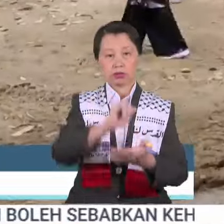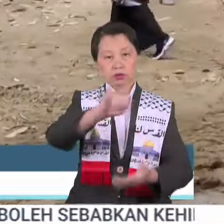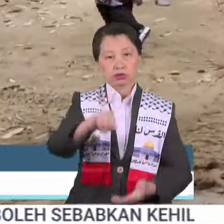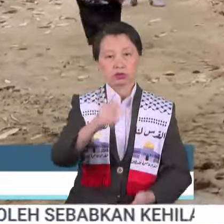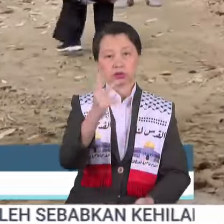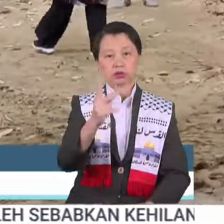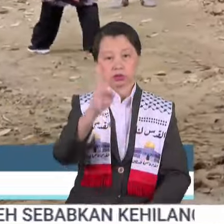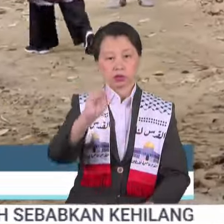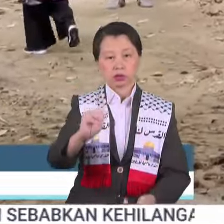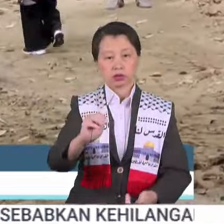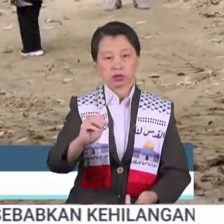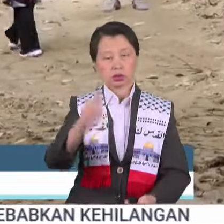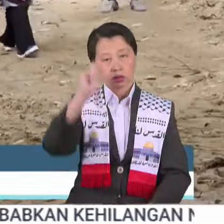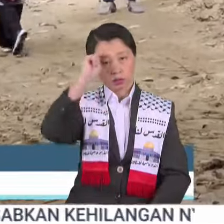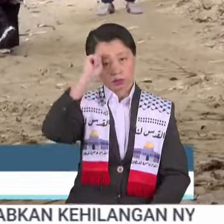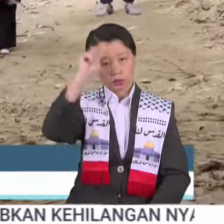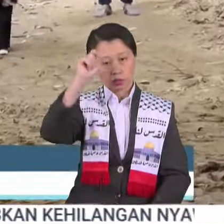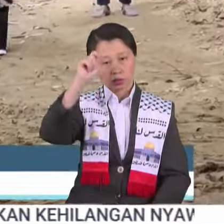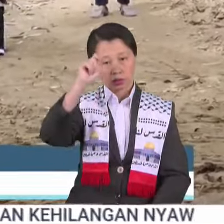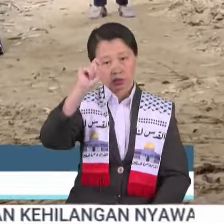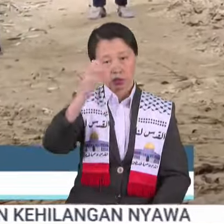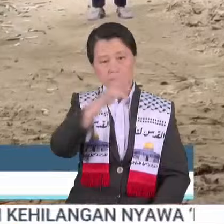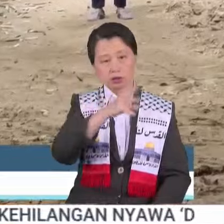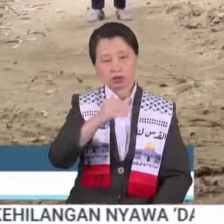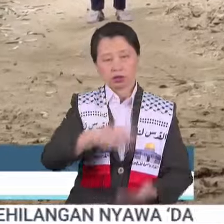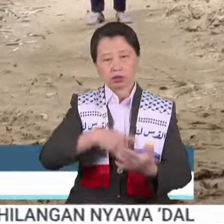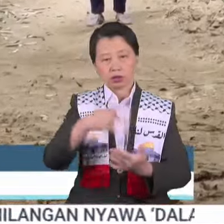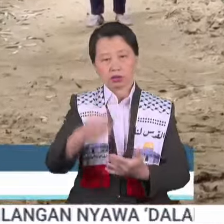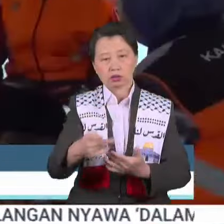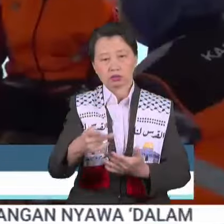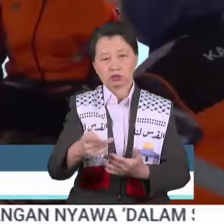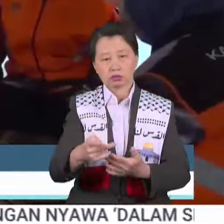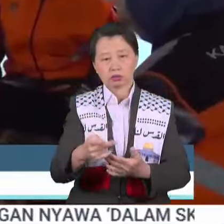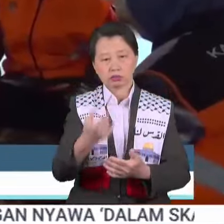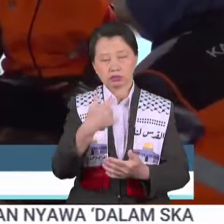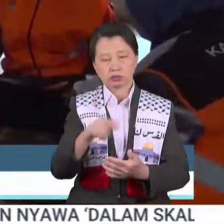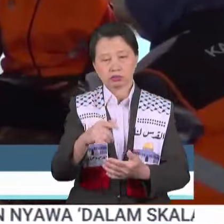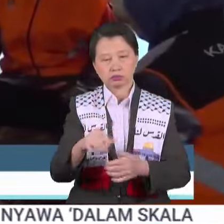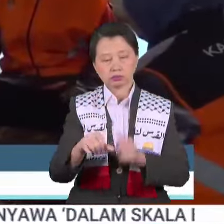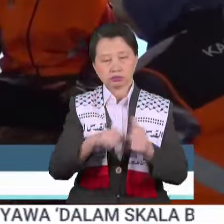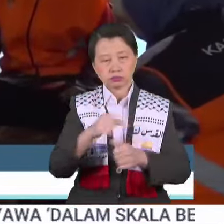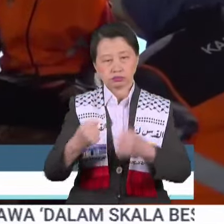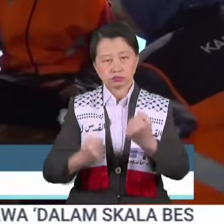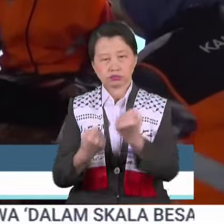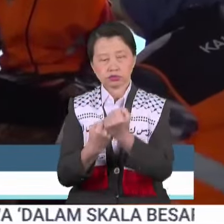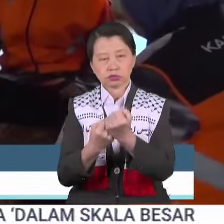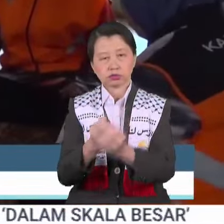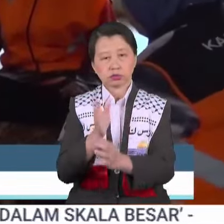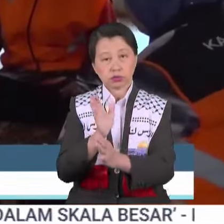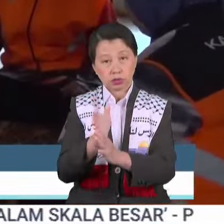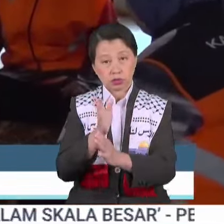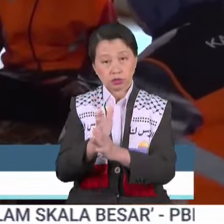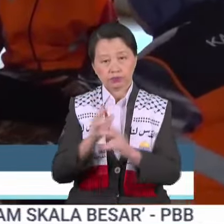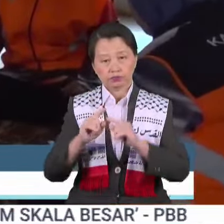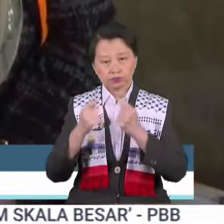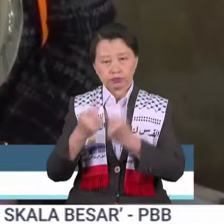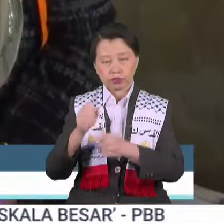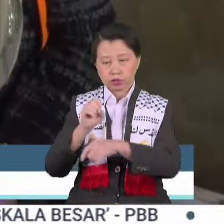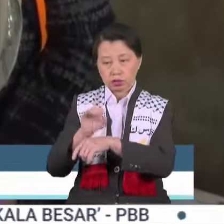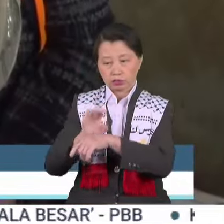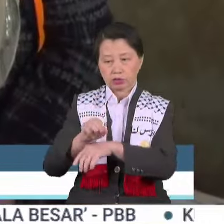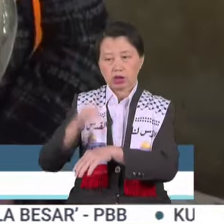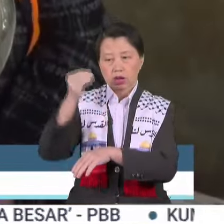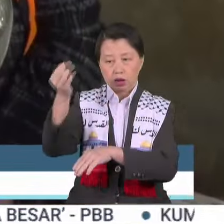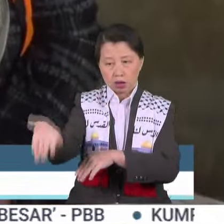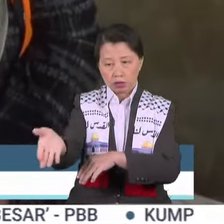Kebajikan Masyarakat JKM Terengganu melalui program intervensi krisis sosial sokongan psikologi. Pasukan kaunselor dihantar